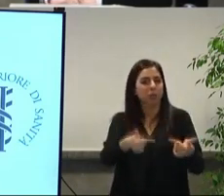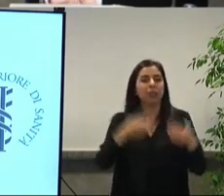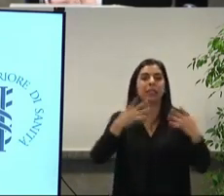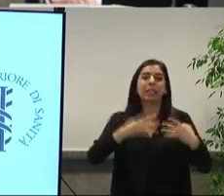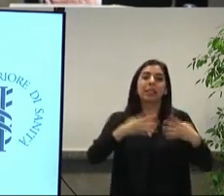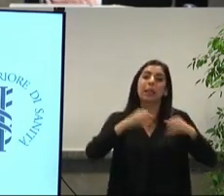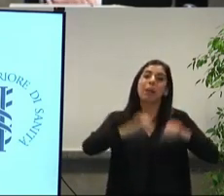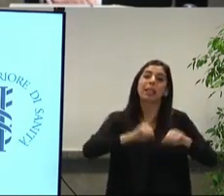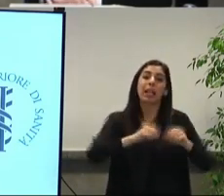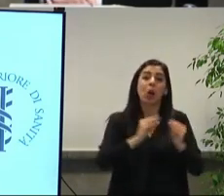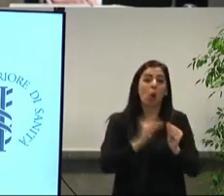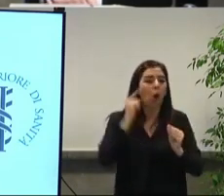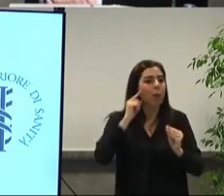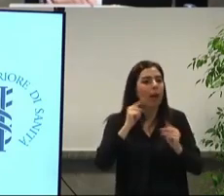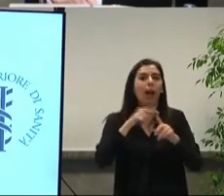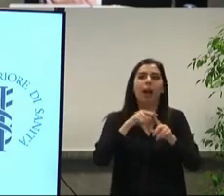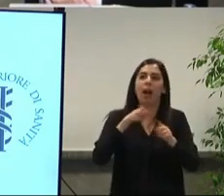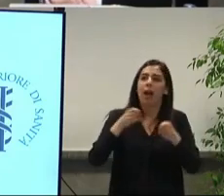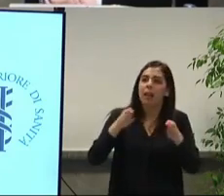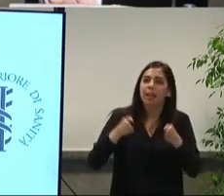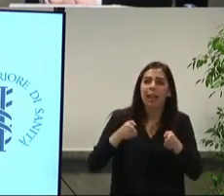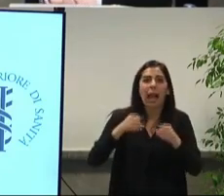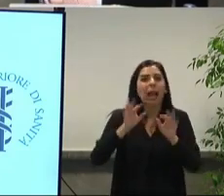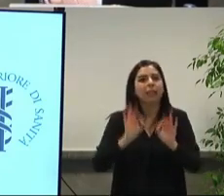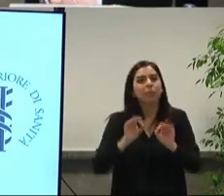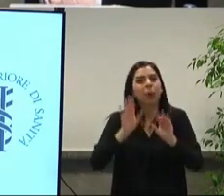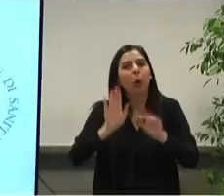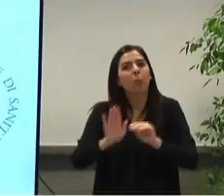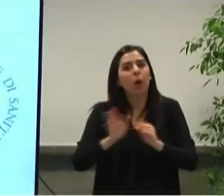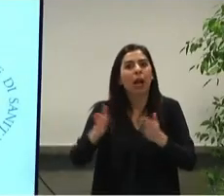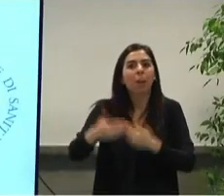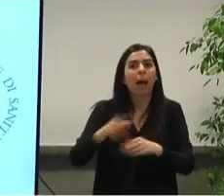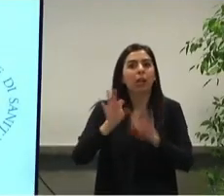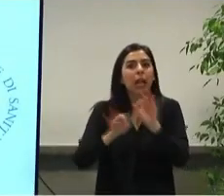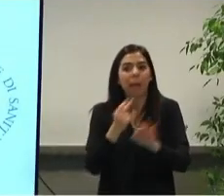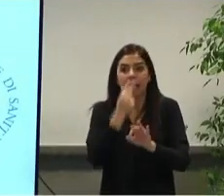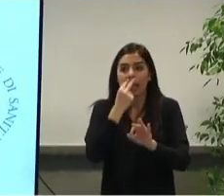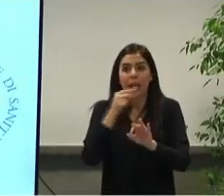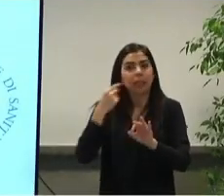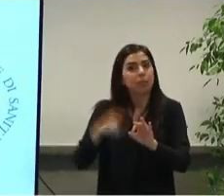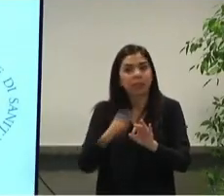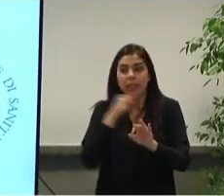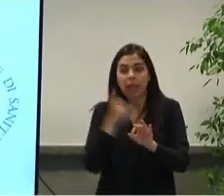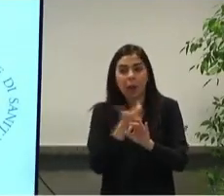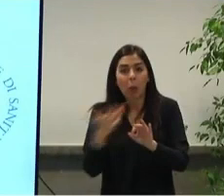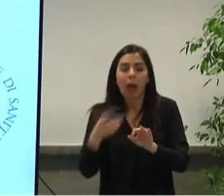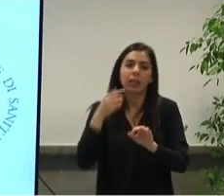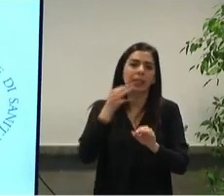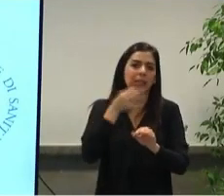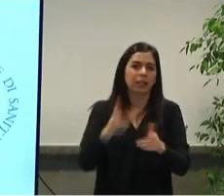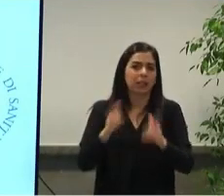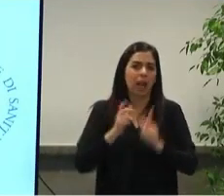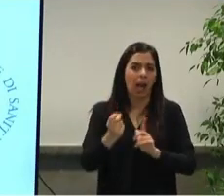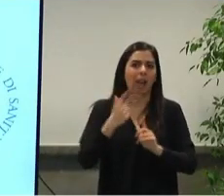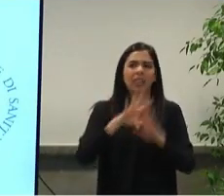di letti di terapia intensive che serviranno, e insomma dare una panoramica di quello che sarà il problema